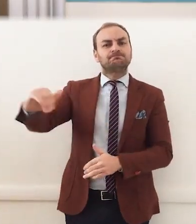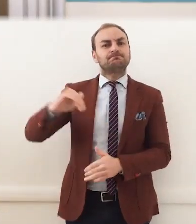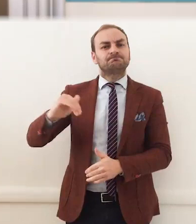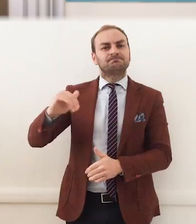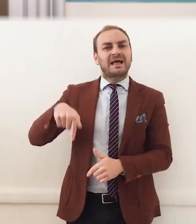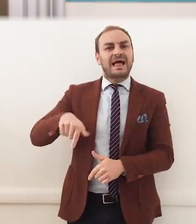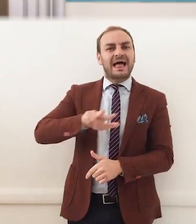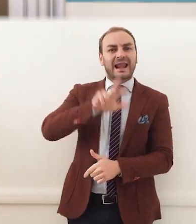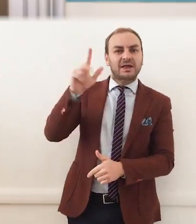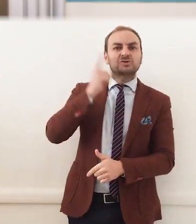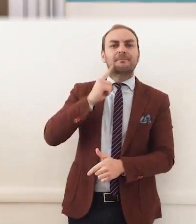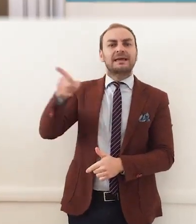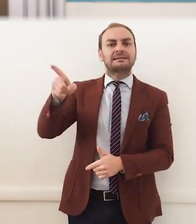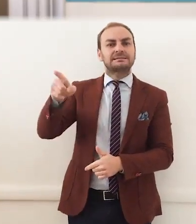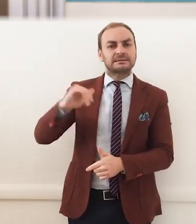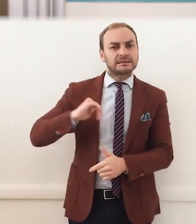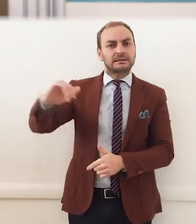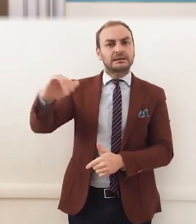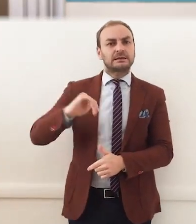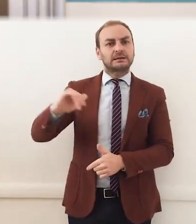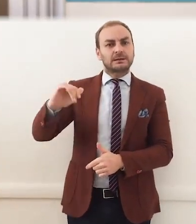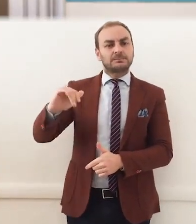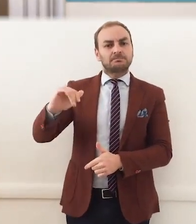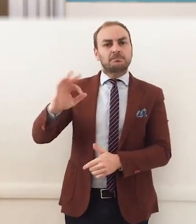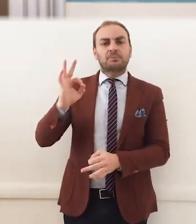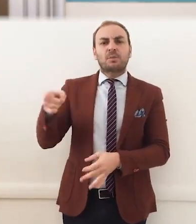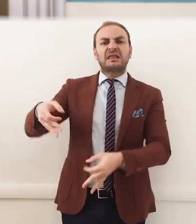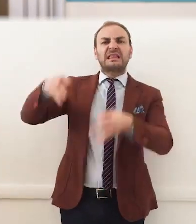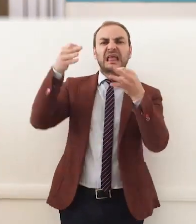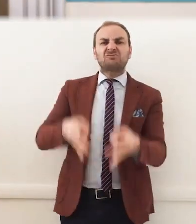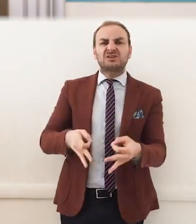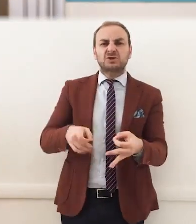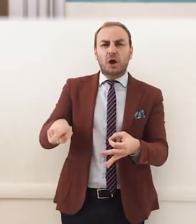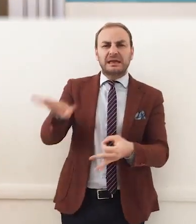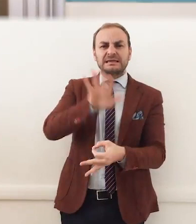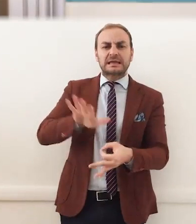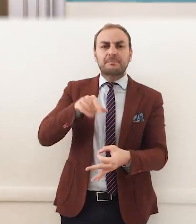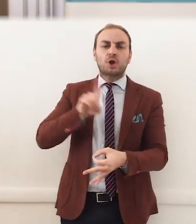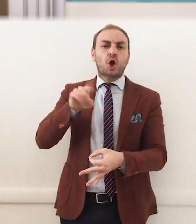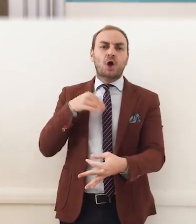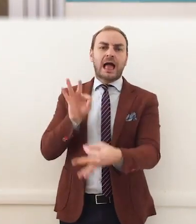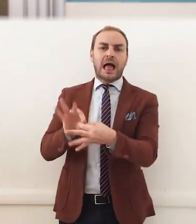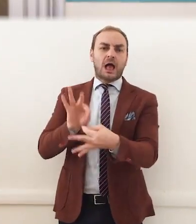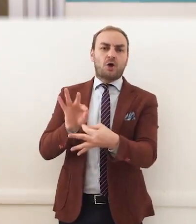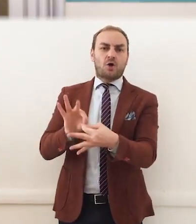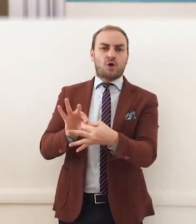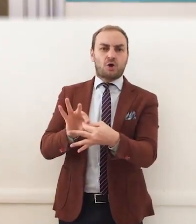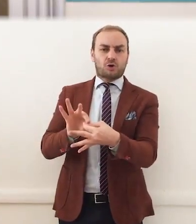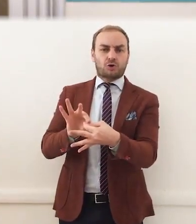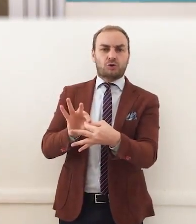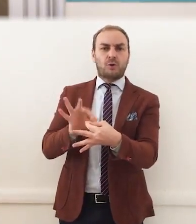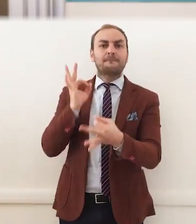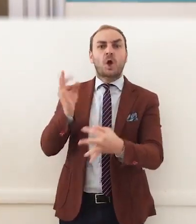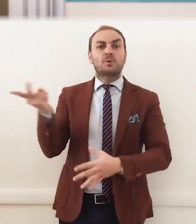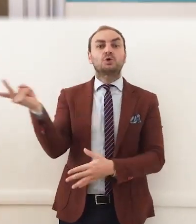due sponde dello stretto rispetto a questa decisione oggettivamente incomprensibile di